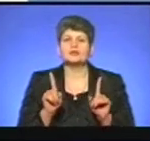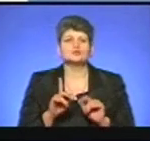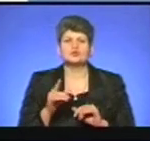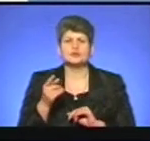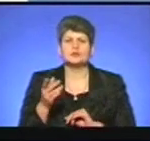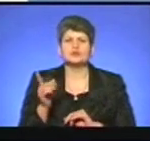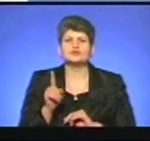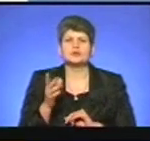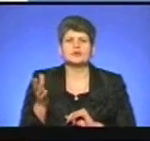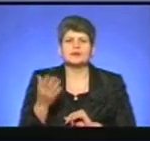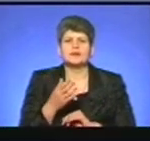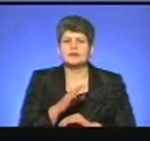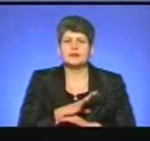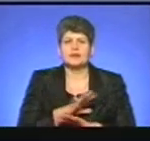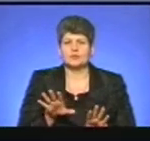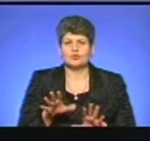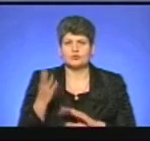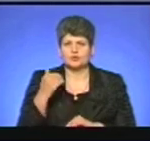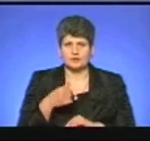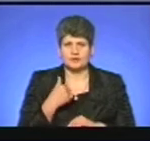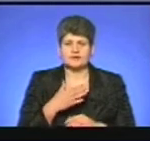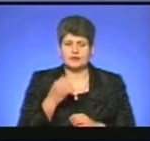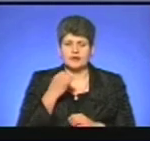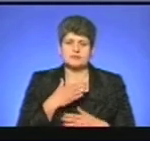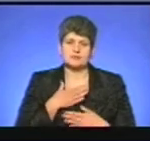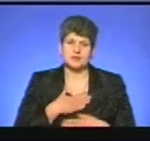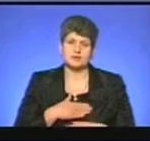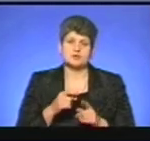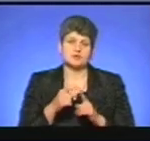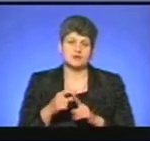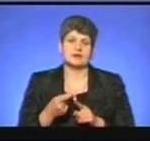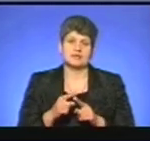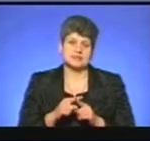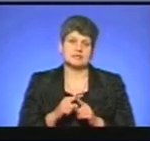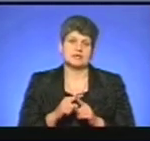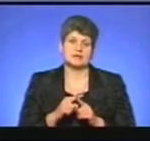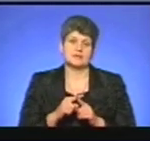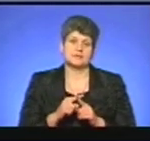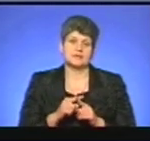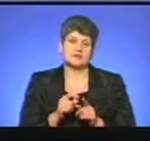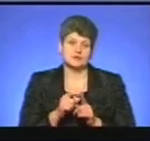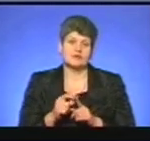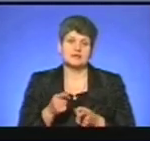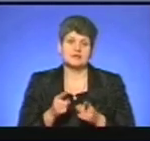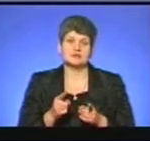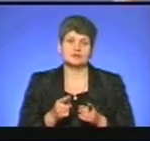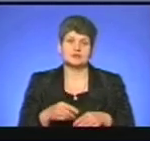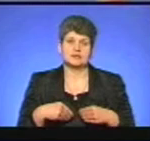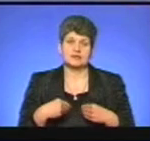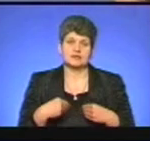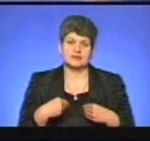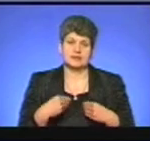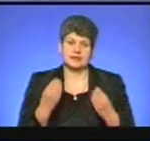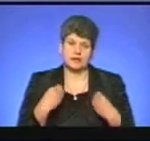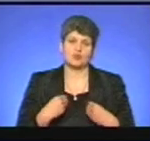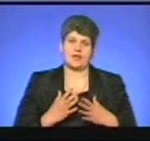роки. Дякую за приємні слова, оскільки такі відгуки, вони дійсно дають енергію, силу робити щороку